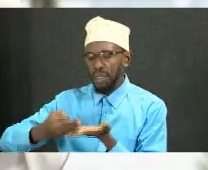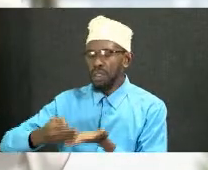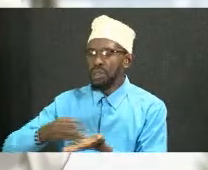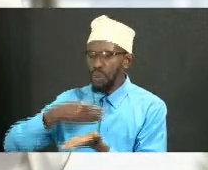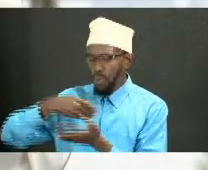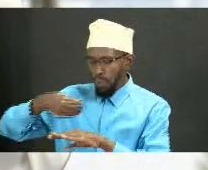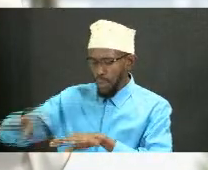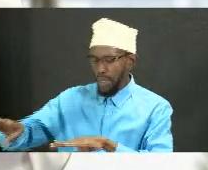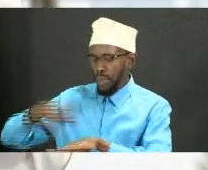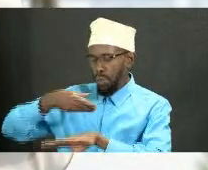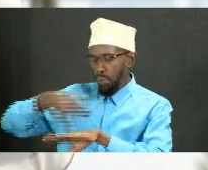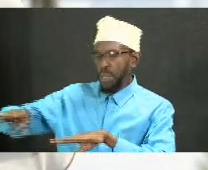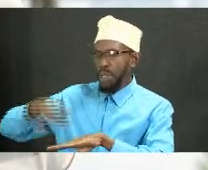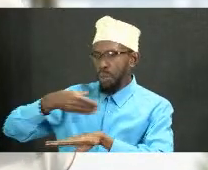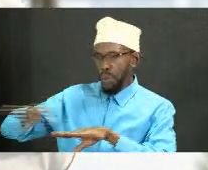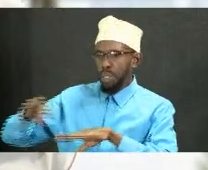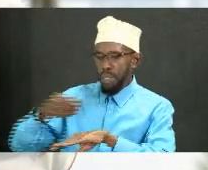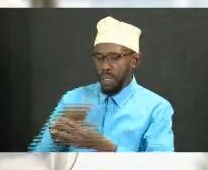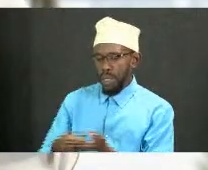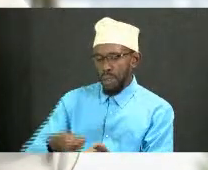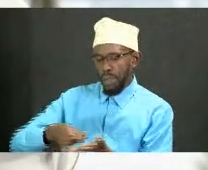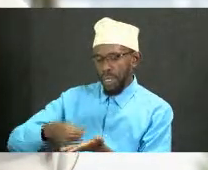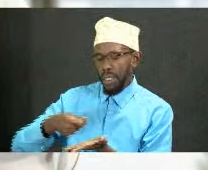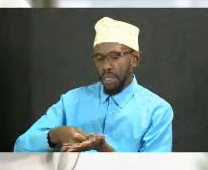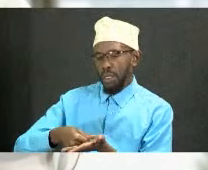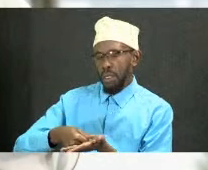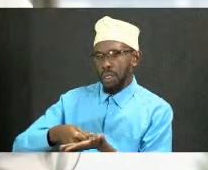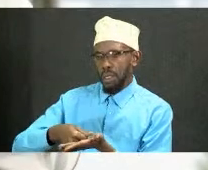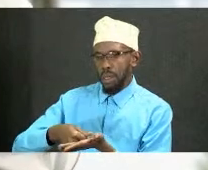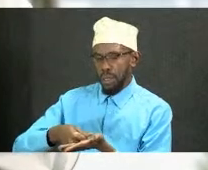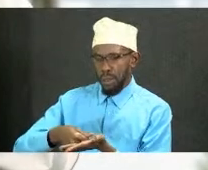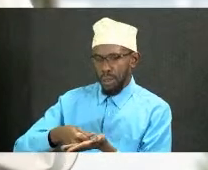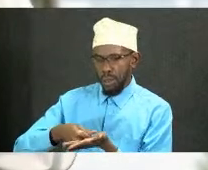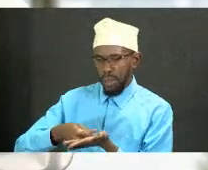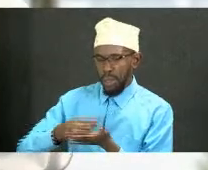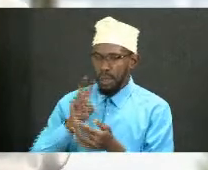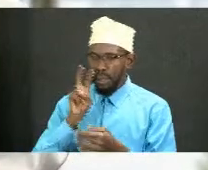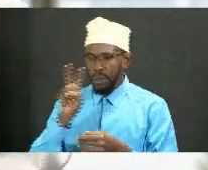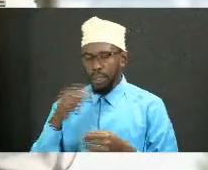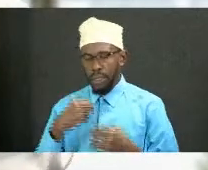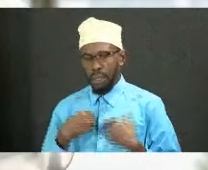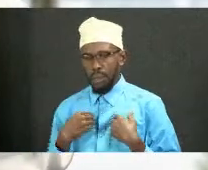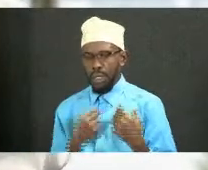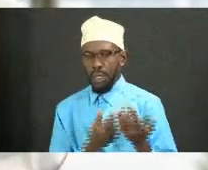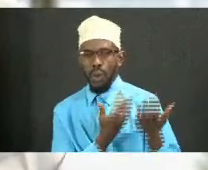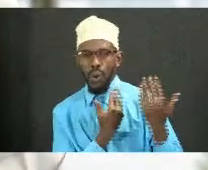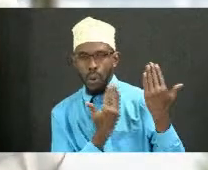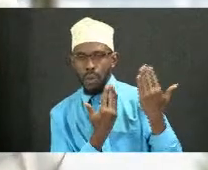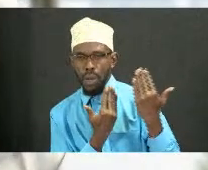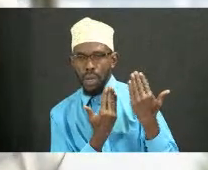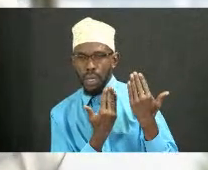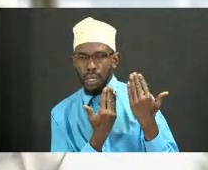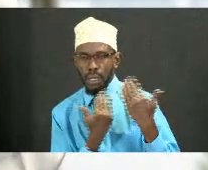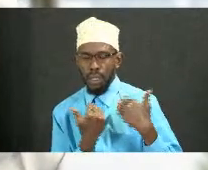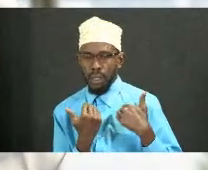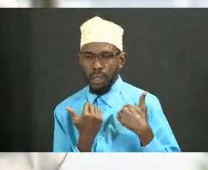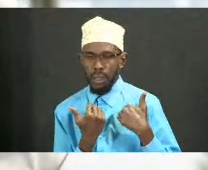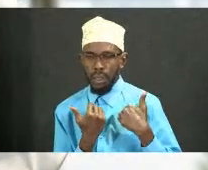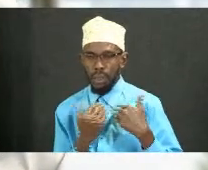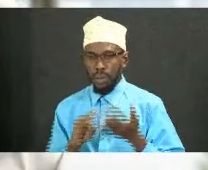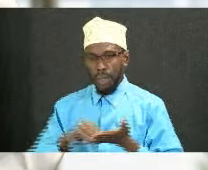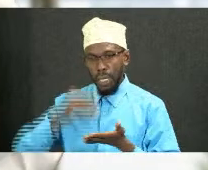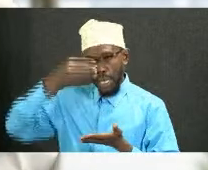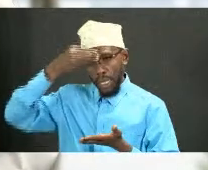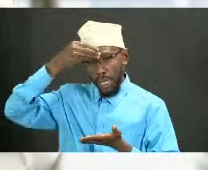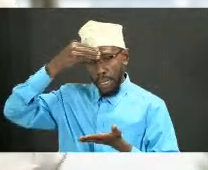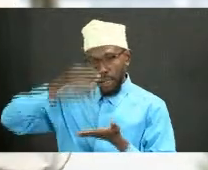unafuja mali yako. Hii haya masala ya kufuja, naona au natarajia kwamba tumeweza kupata